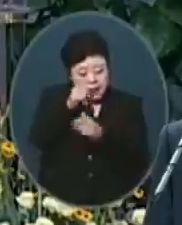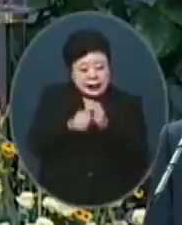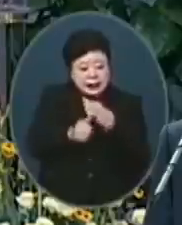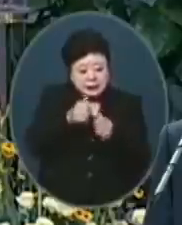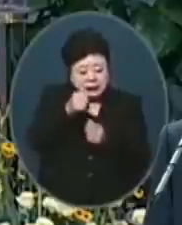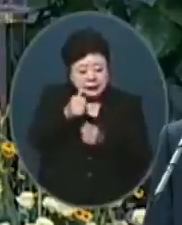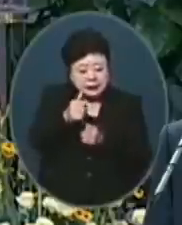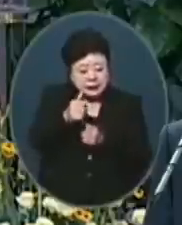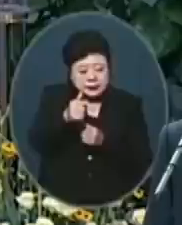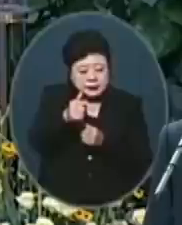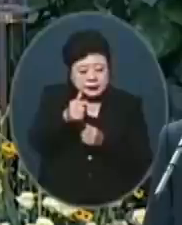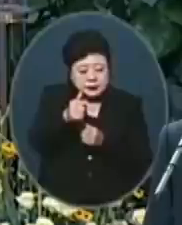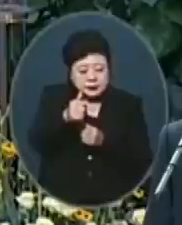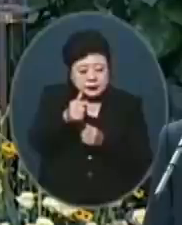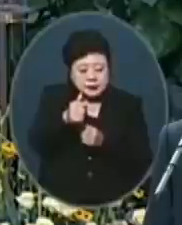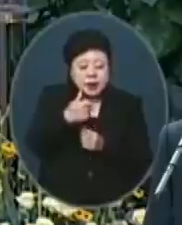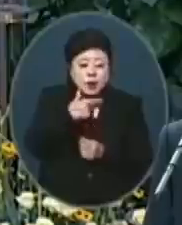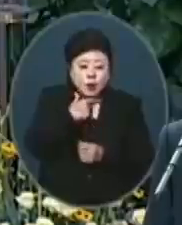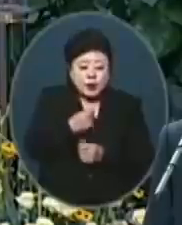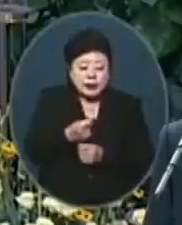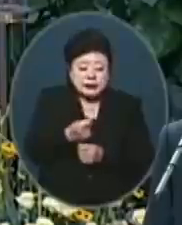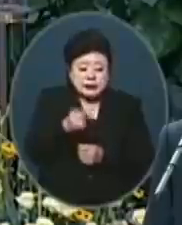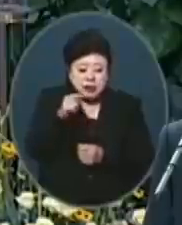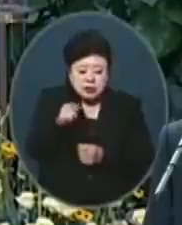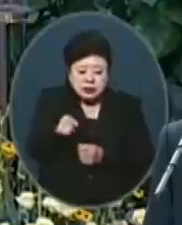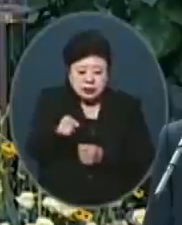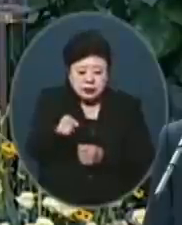하나님이 원하신 것을